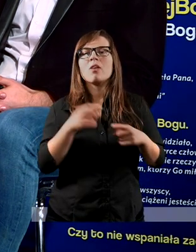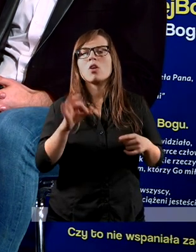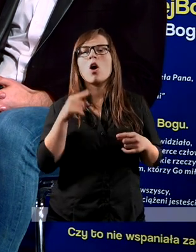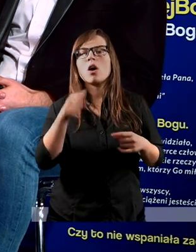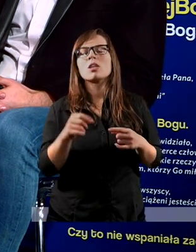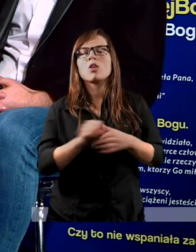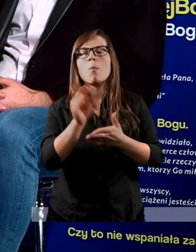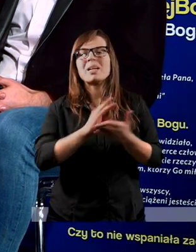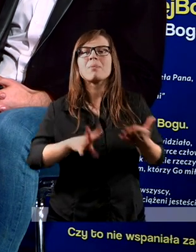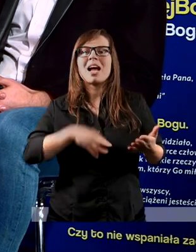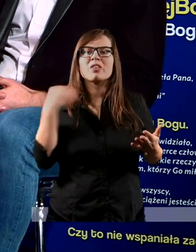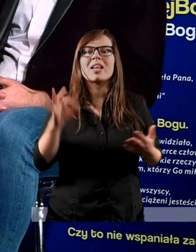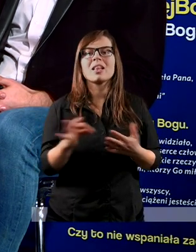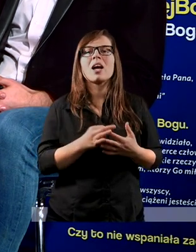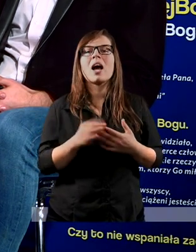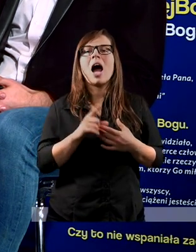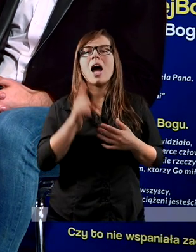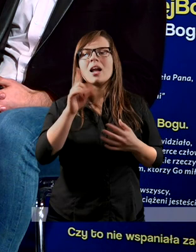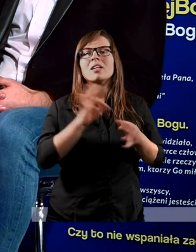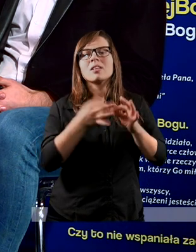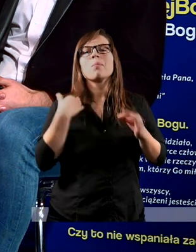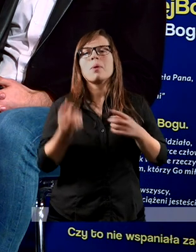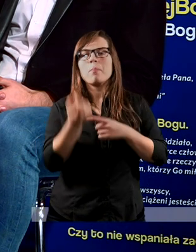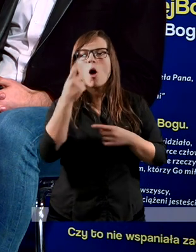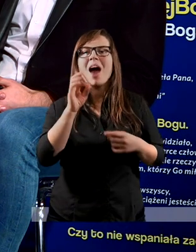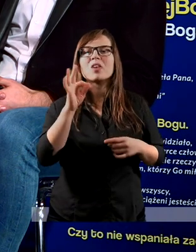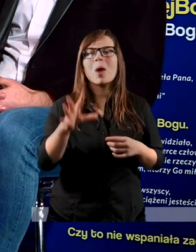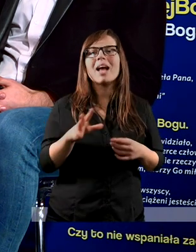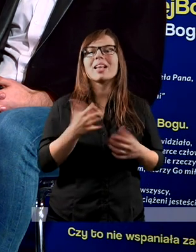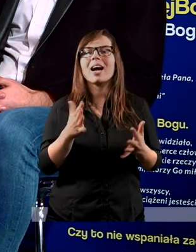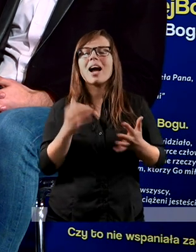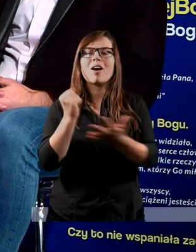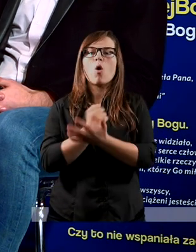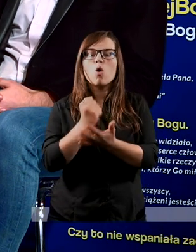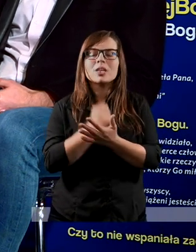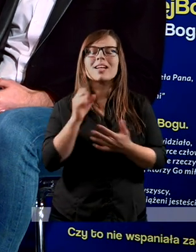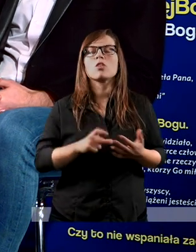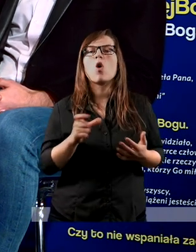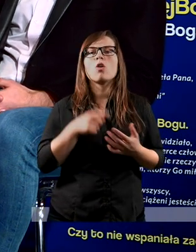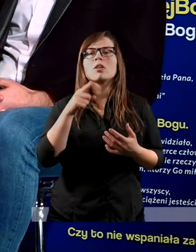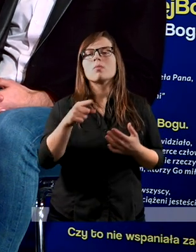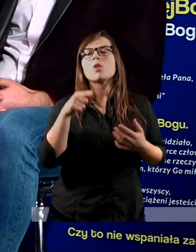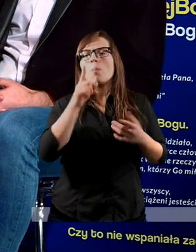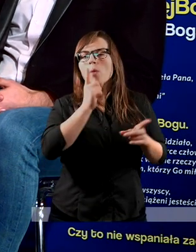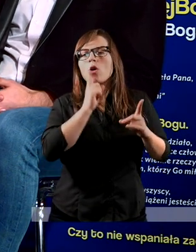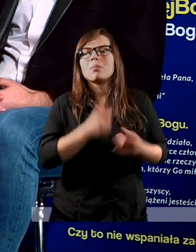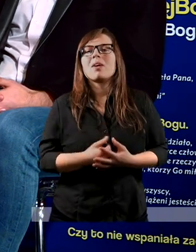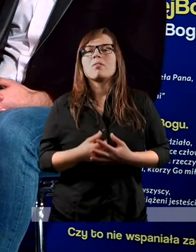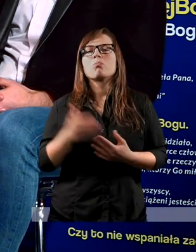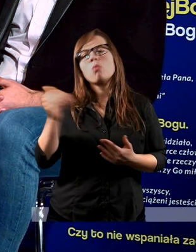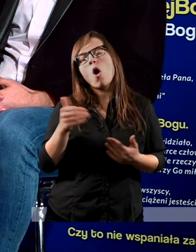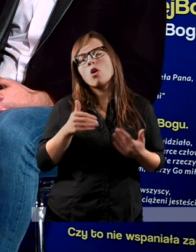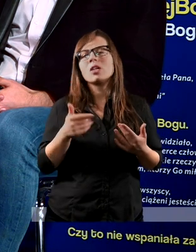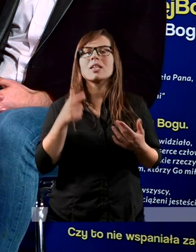zdecydowanie odesłać do Pisma Świętego, ale gdyby się pojawiła taka konieczność, żeby akurat o tym porozmawiać, być